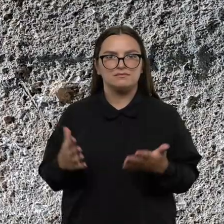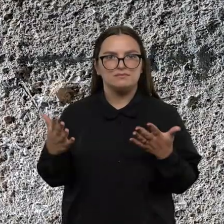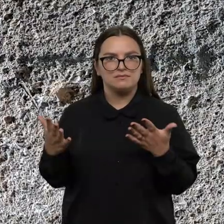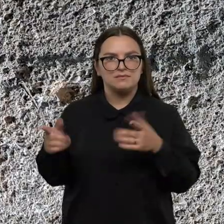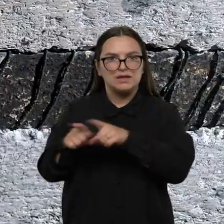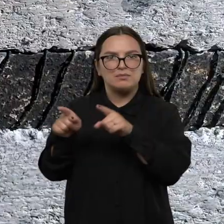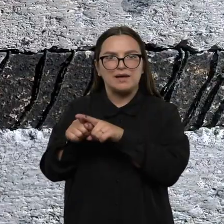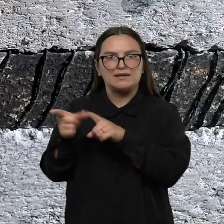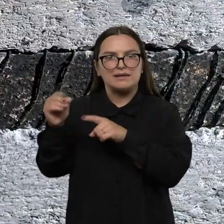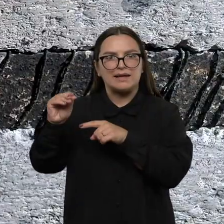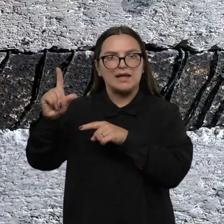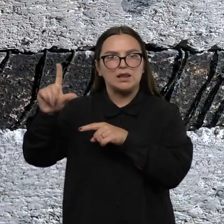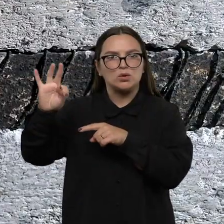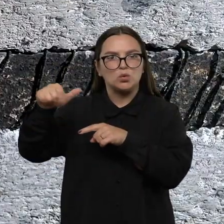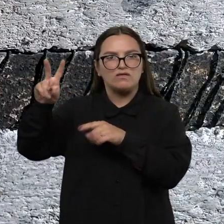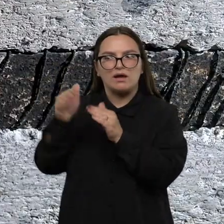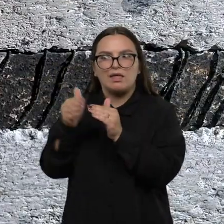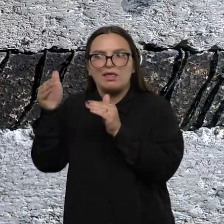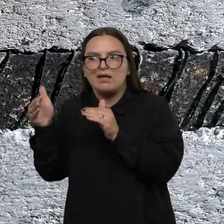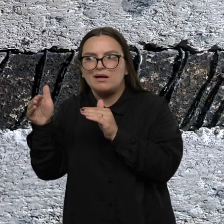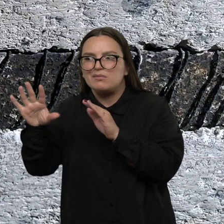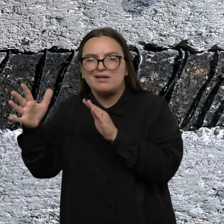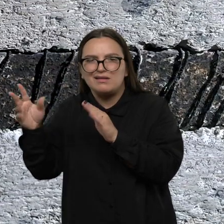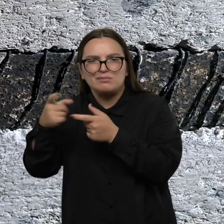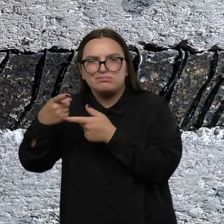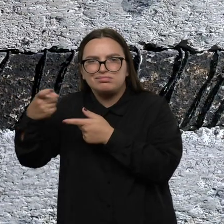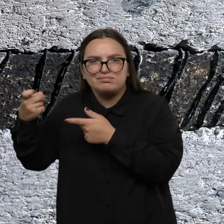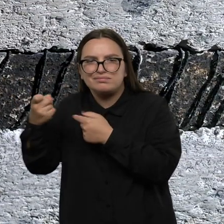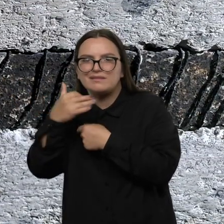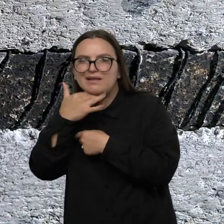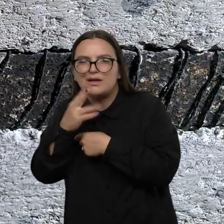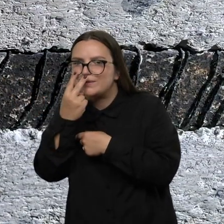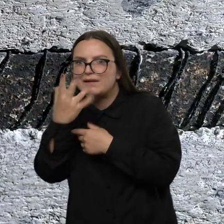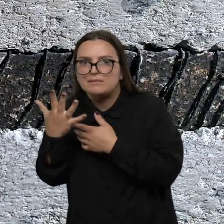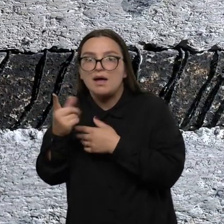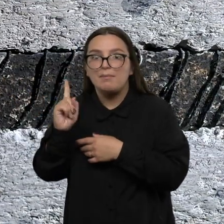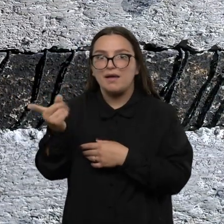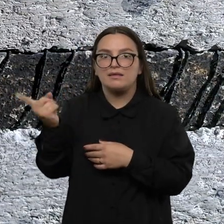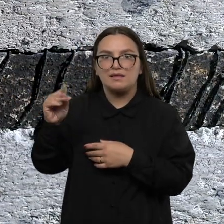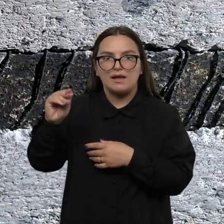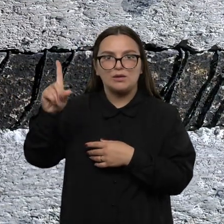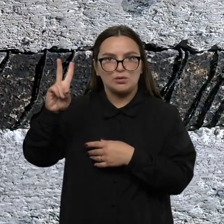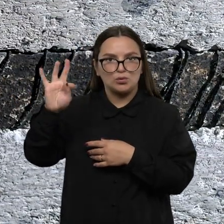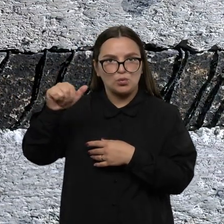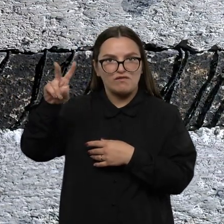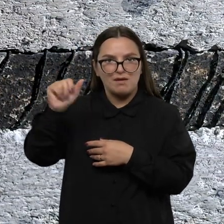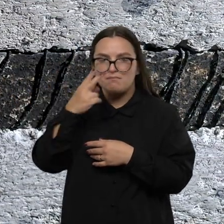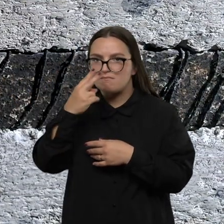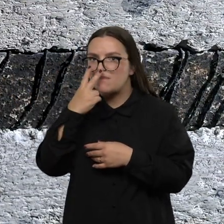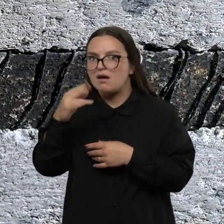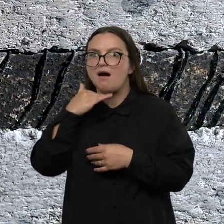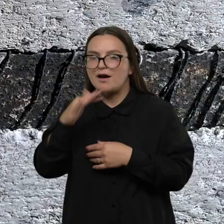Kas už Deltuvą, nelabai eina skaityti. Toks atrodo kaip veidrodinis užrašas. Bet data tai gerai